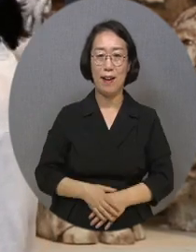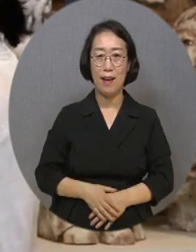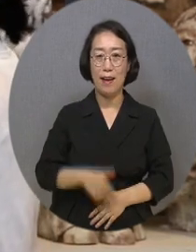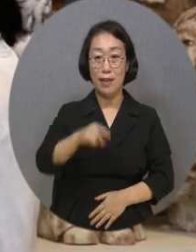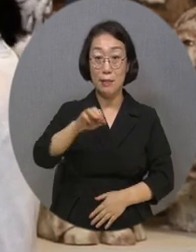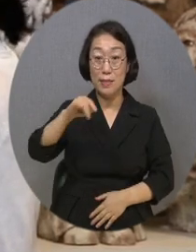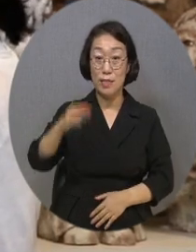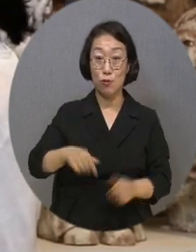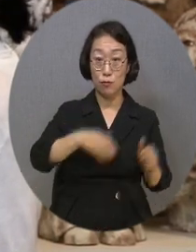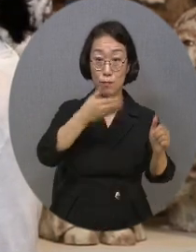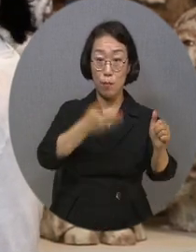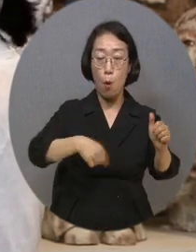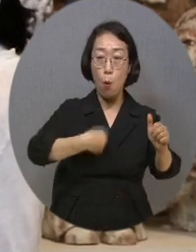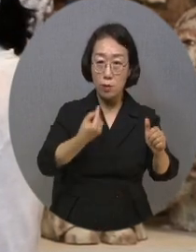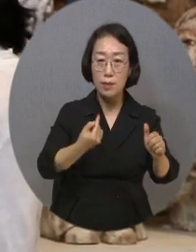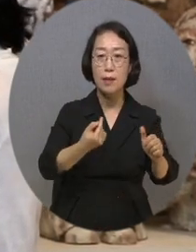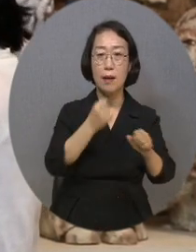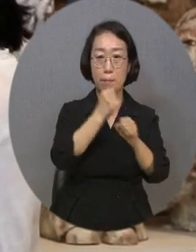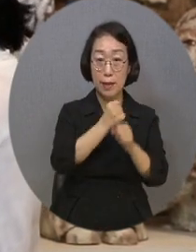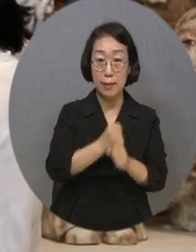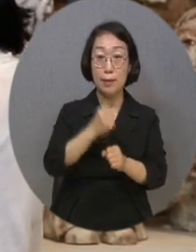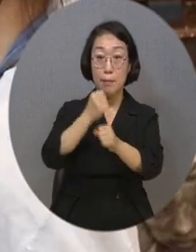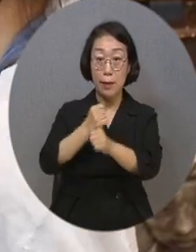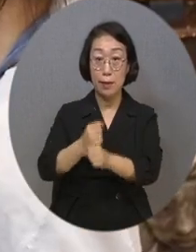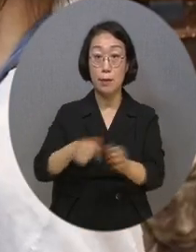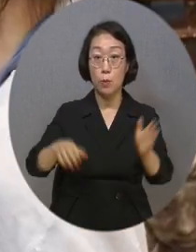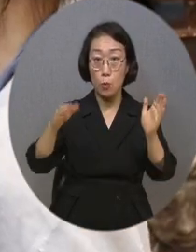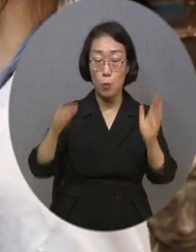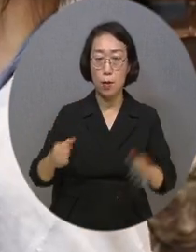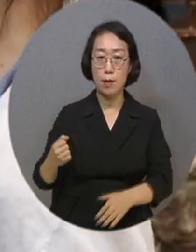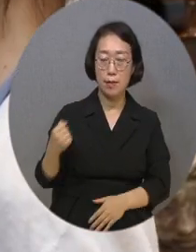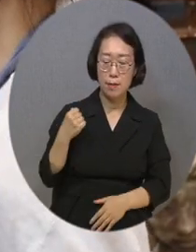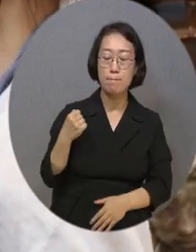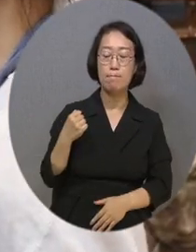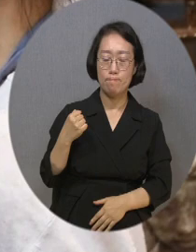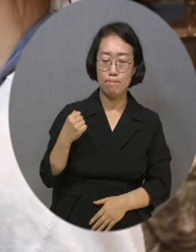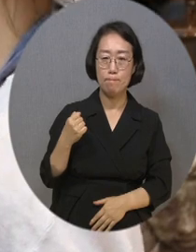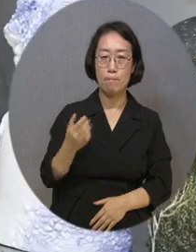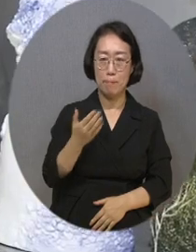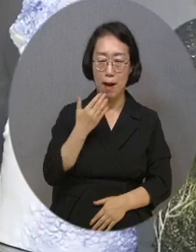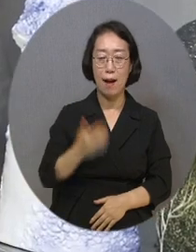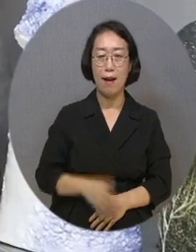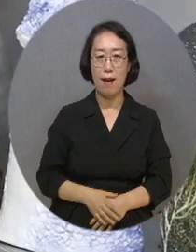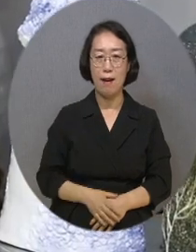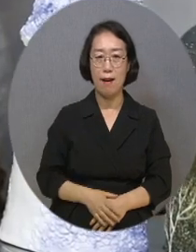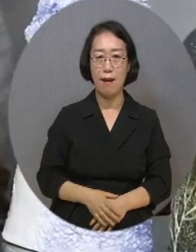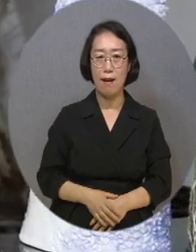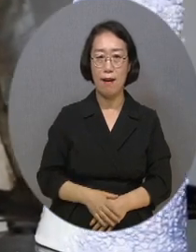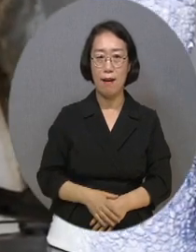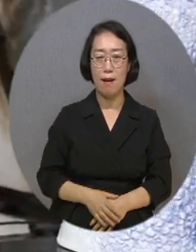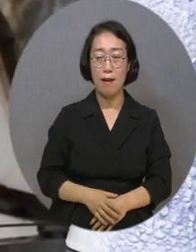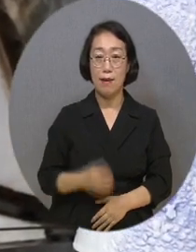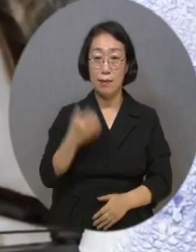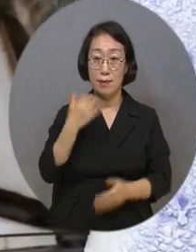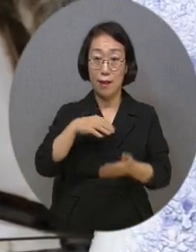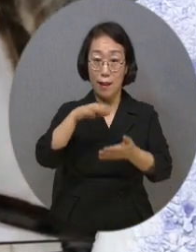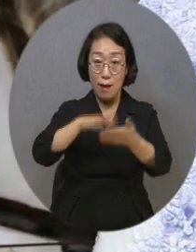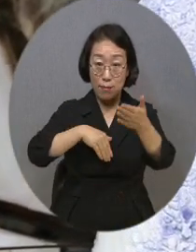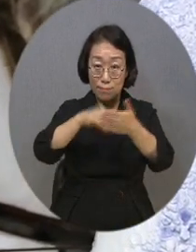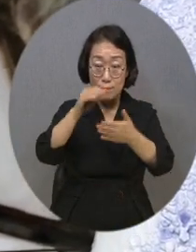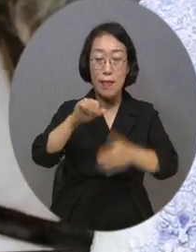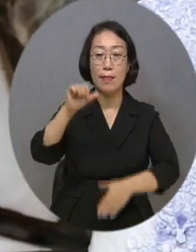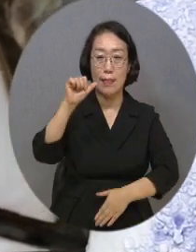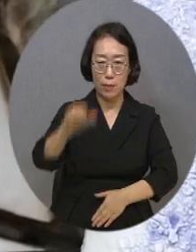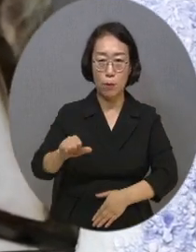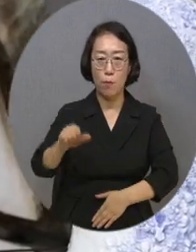김지숙 작가는 혼자 작업을 하는 과정에서 에너지를 얻습니다. 다섯 번씩 칠하고 구워내는